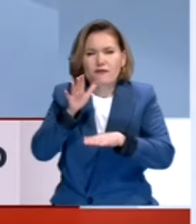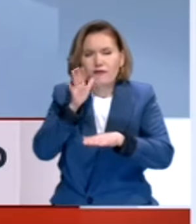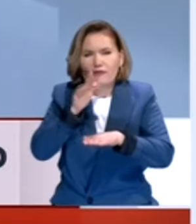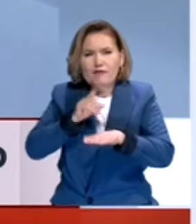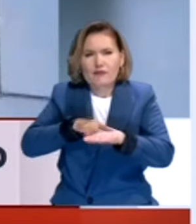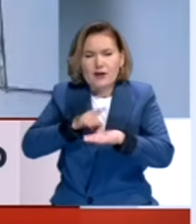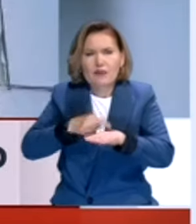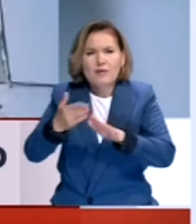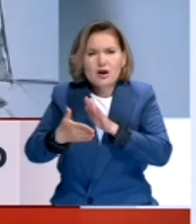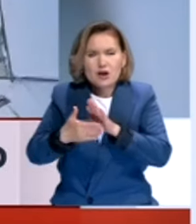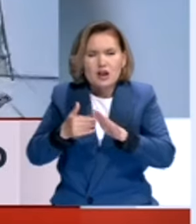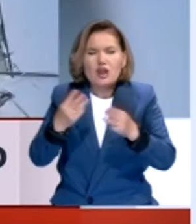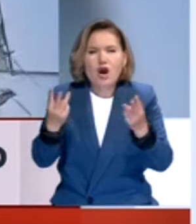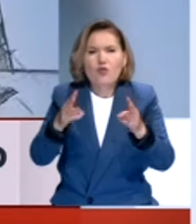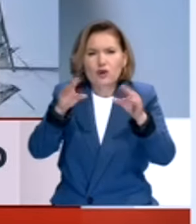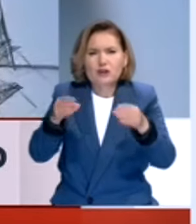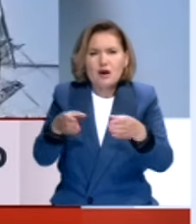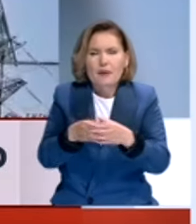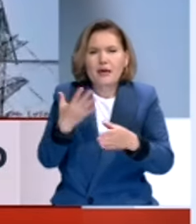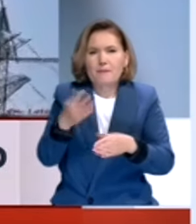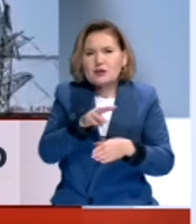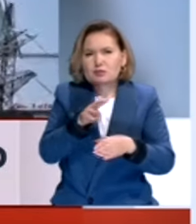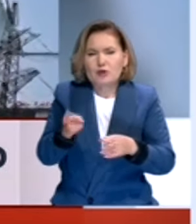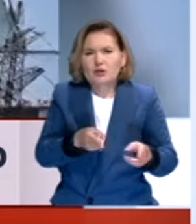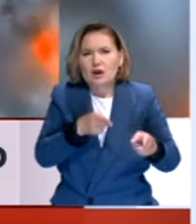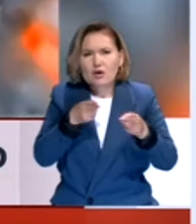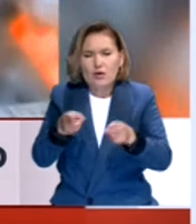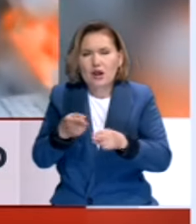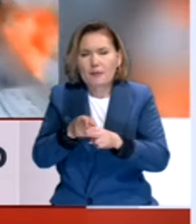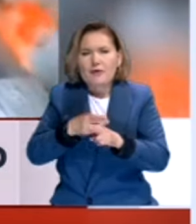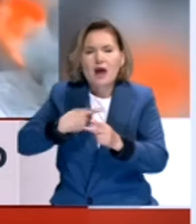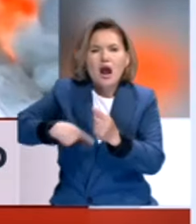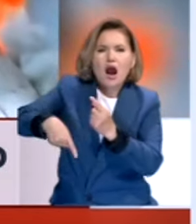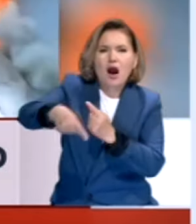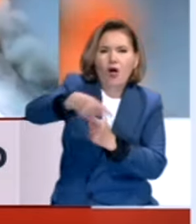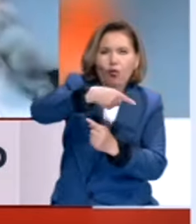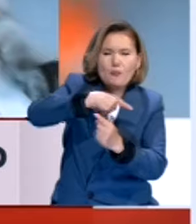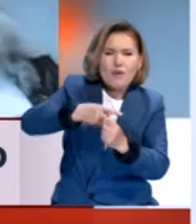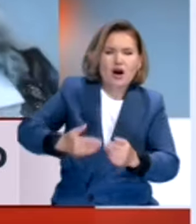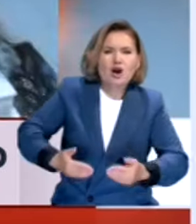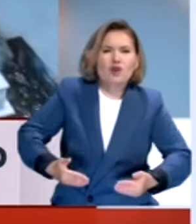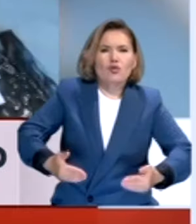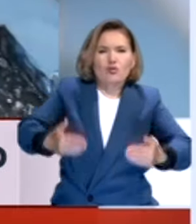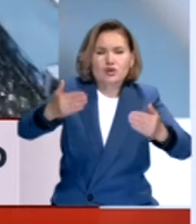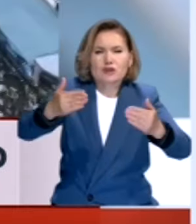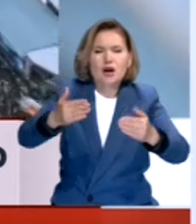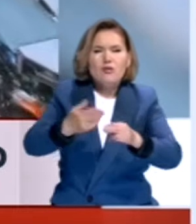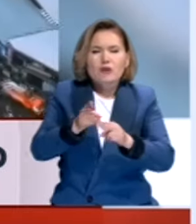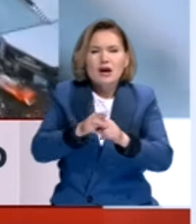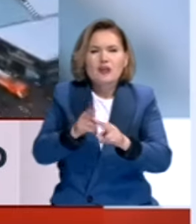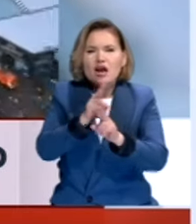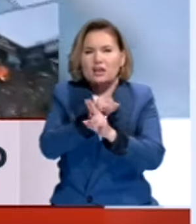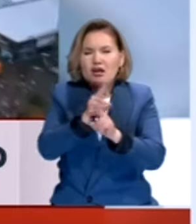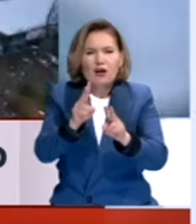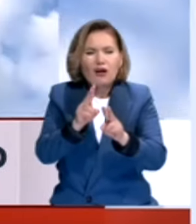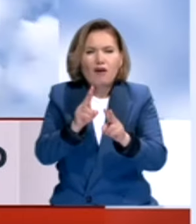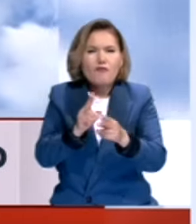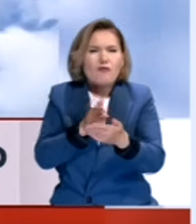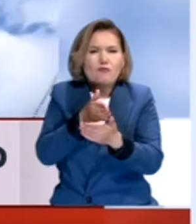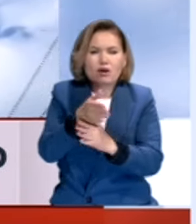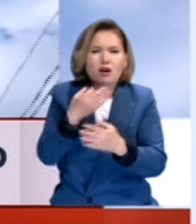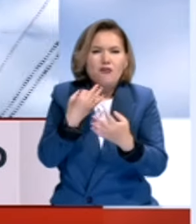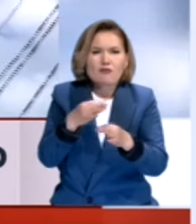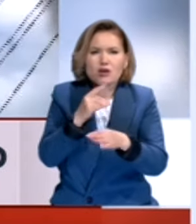Өрт сөндірушілер мұнда 5 минутта жеткен. Қазір аумақ қоршаулы, ешкімді өткізбей жатыр. Тілсіз жауды ауыздықтау